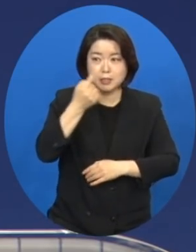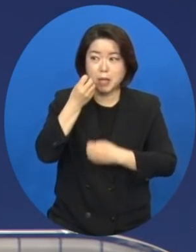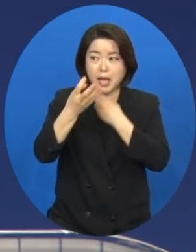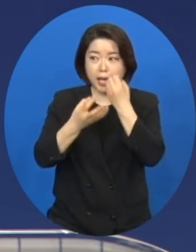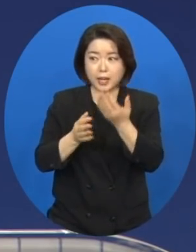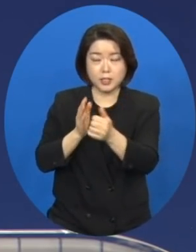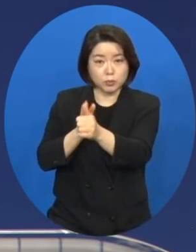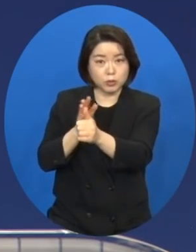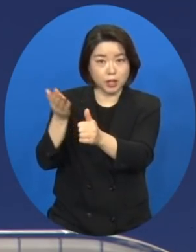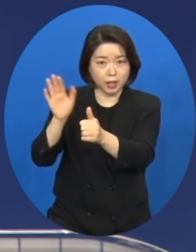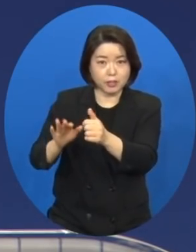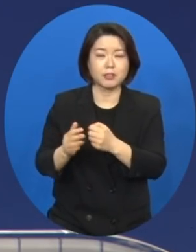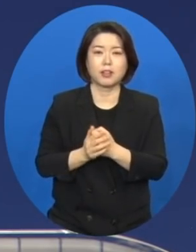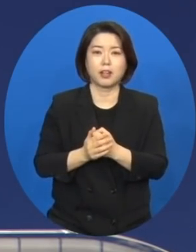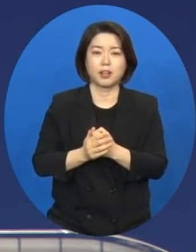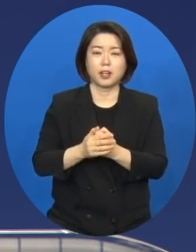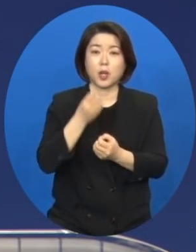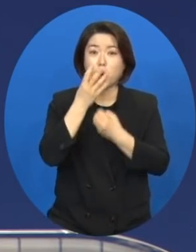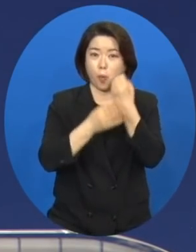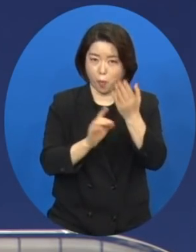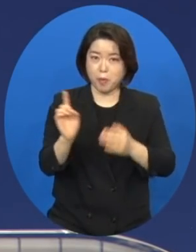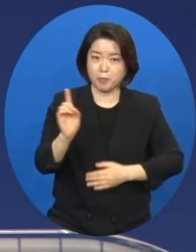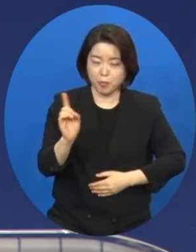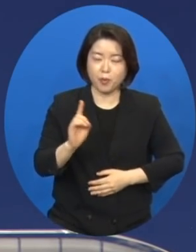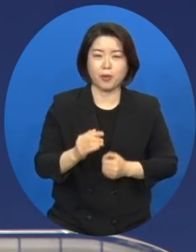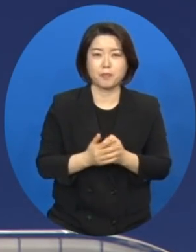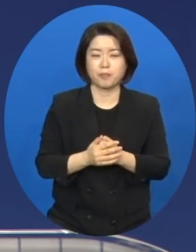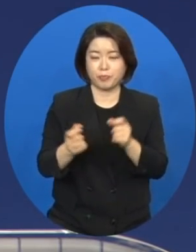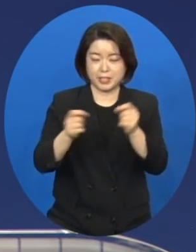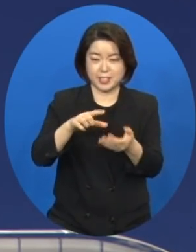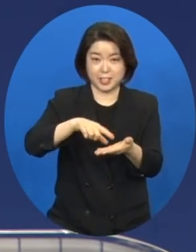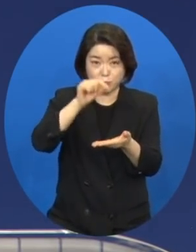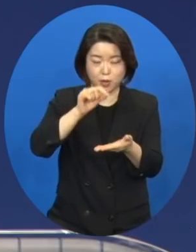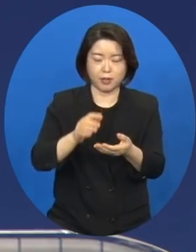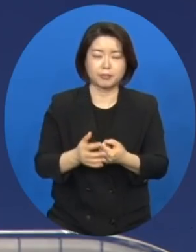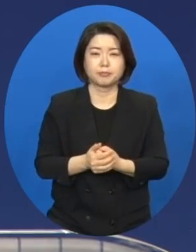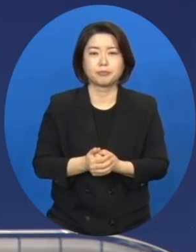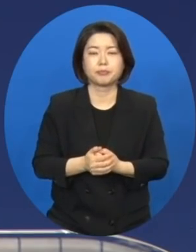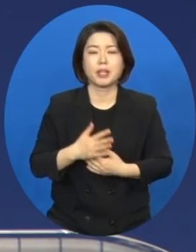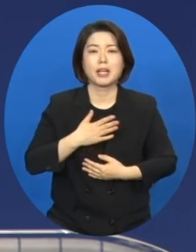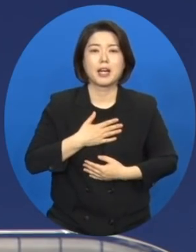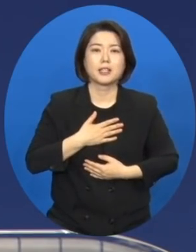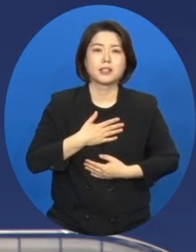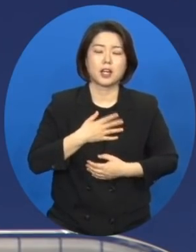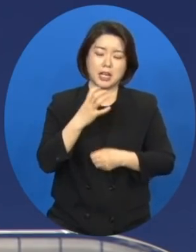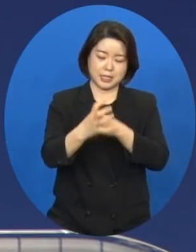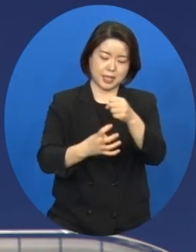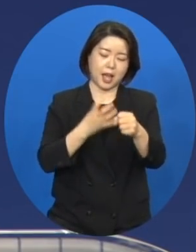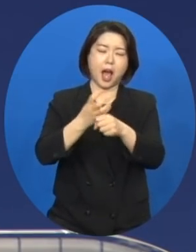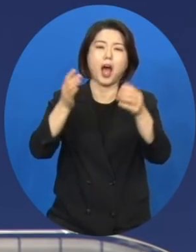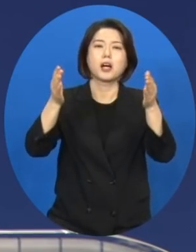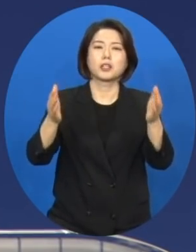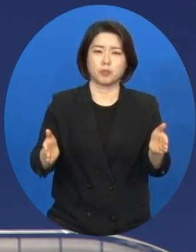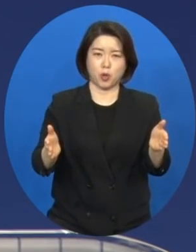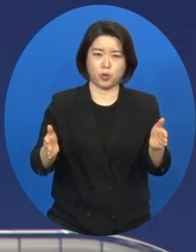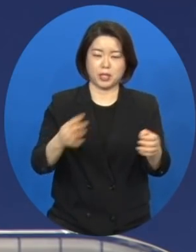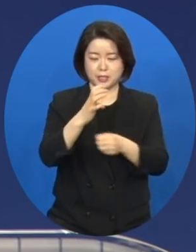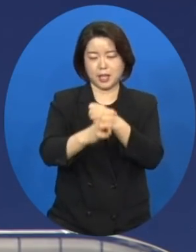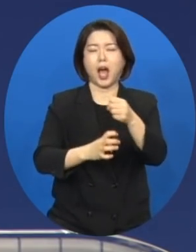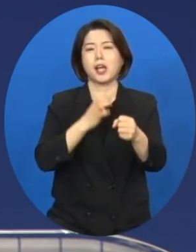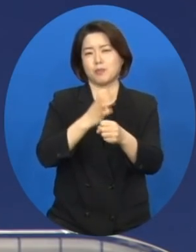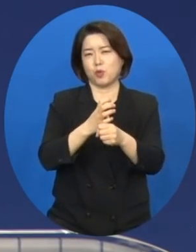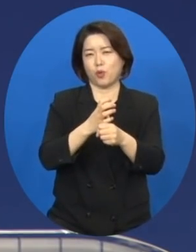드렸더니 그런 고백을 그분이 하셨습니다. 짧게 요약하면 이런 거예요. 저는 지난 40년간, 여러분